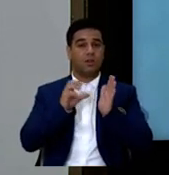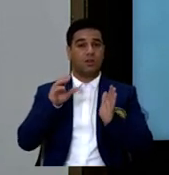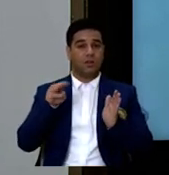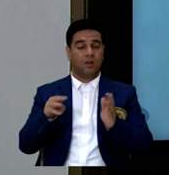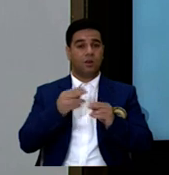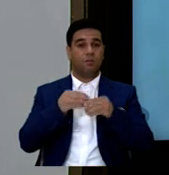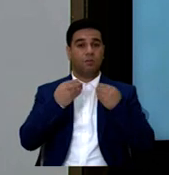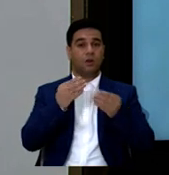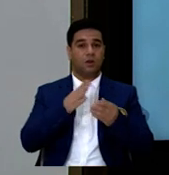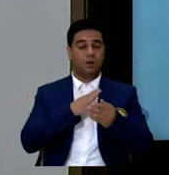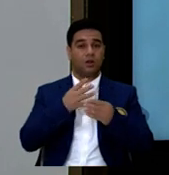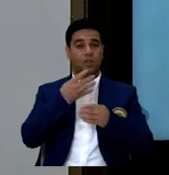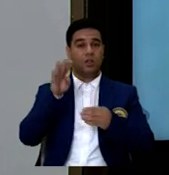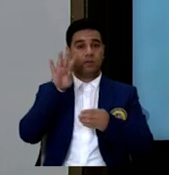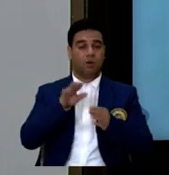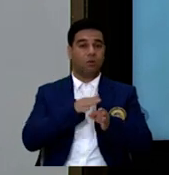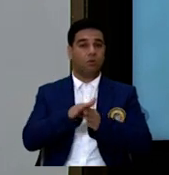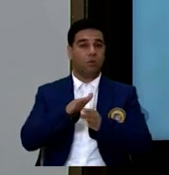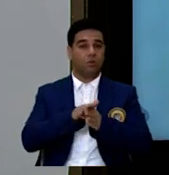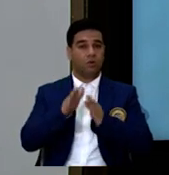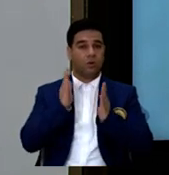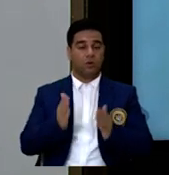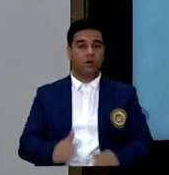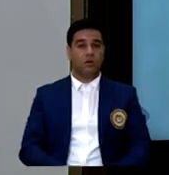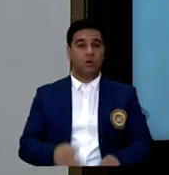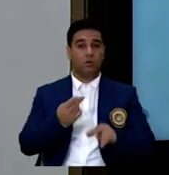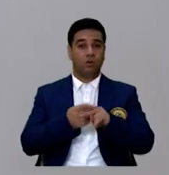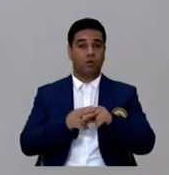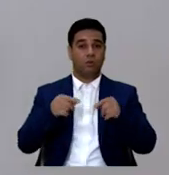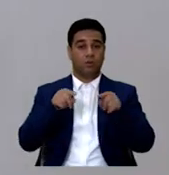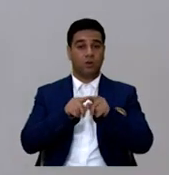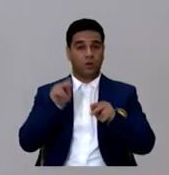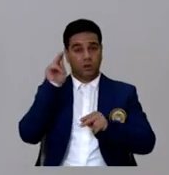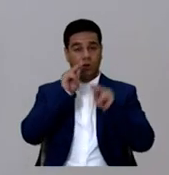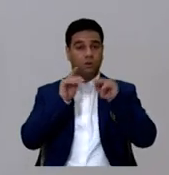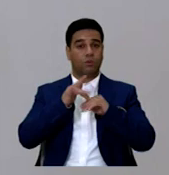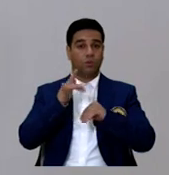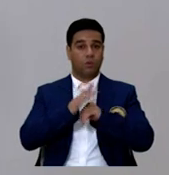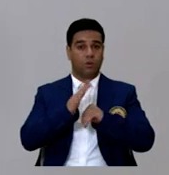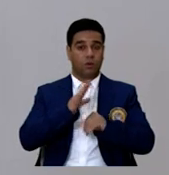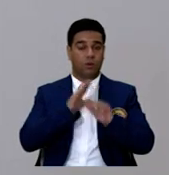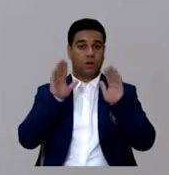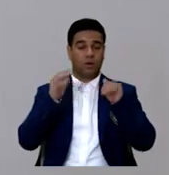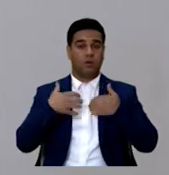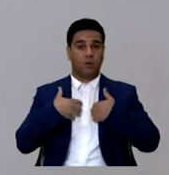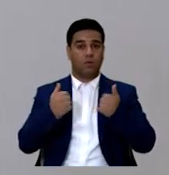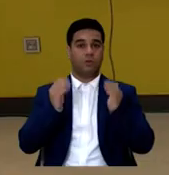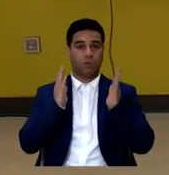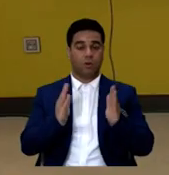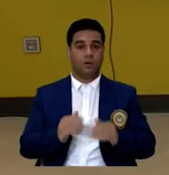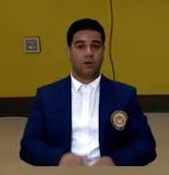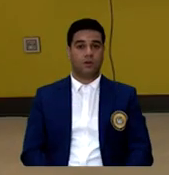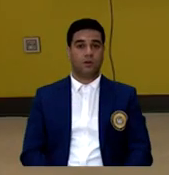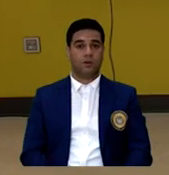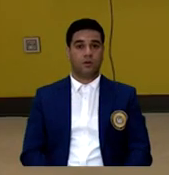208-sahifasida berilgan jadvallarni to'ldirib keling. Shu bilan darsimiz nihoyasiga yetdi. Salomat bo'ling.